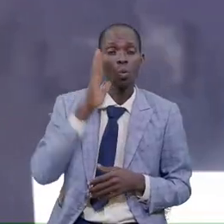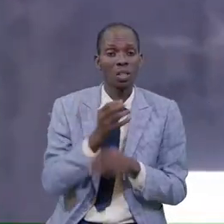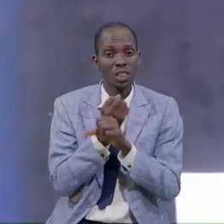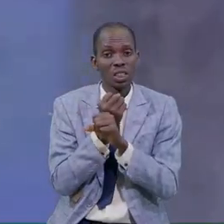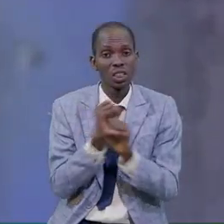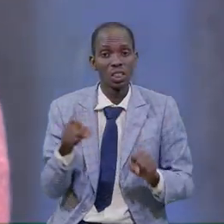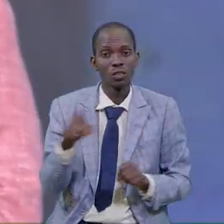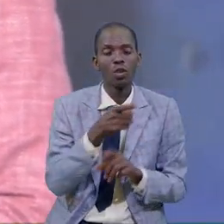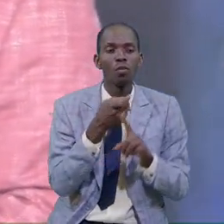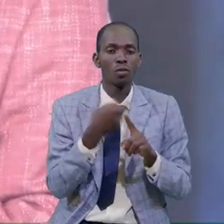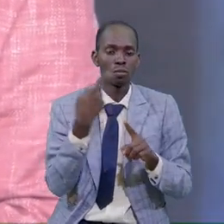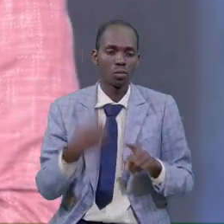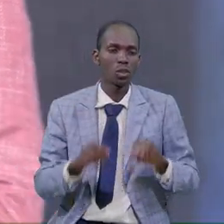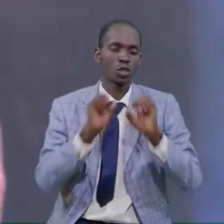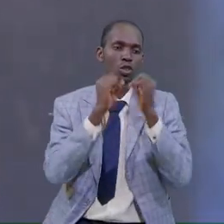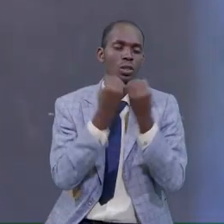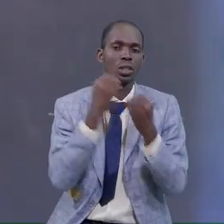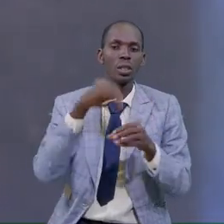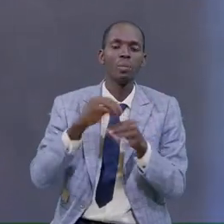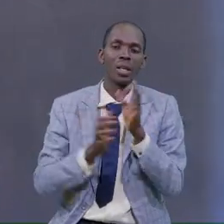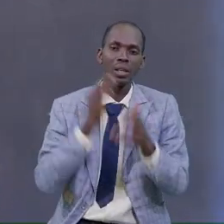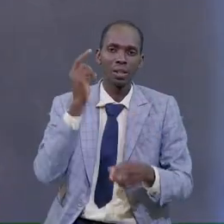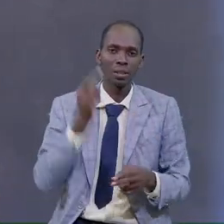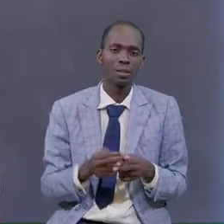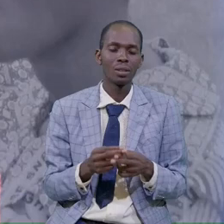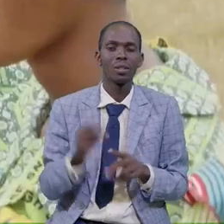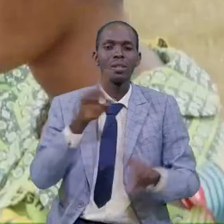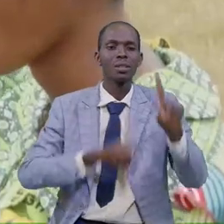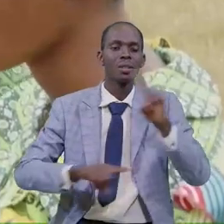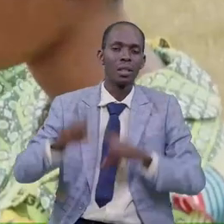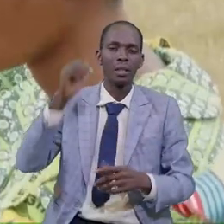va te sauver de la société. Un autre amen.